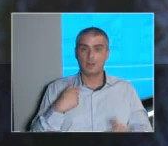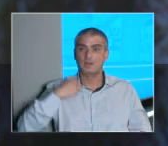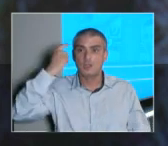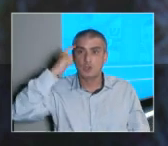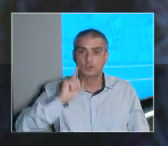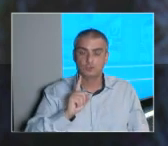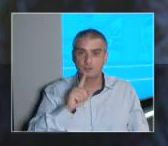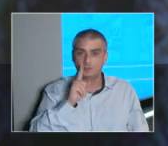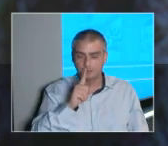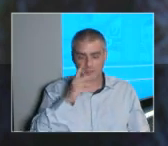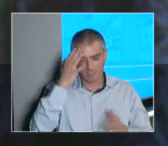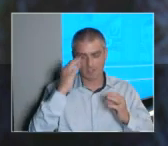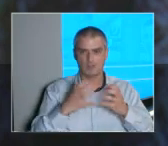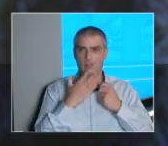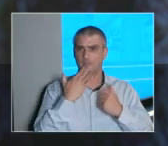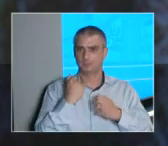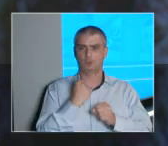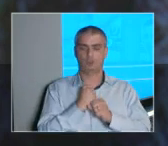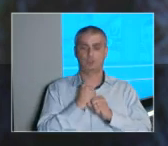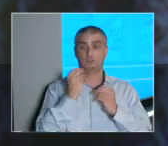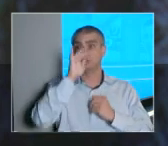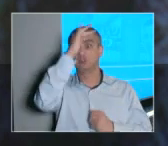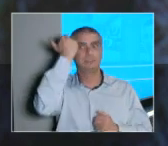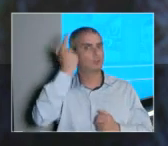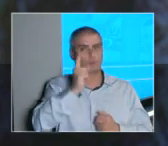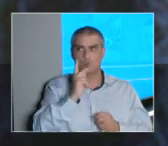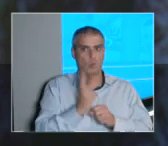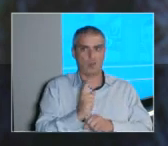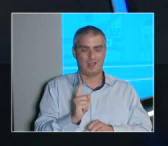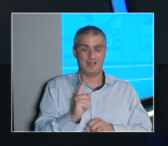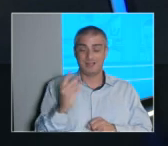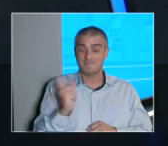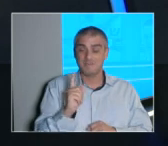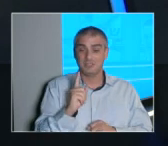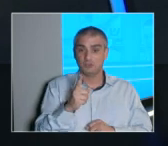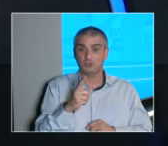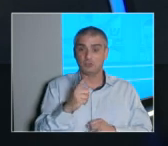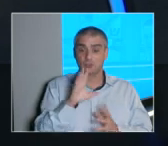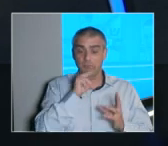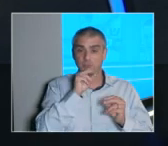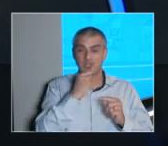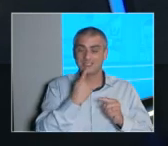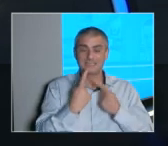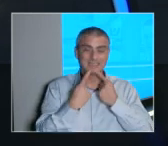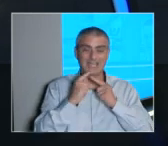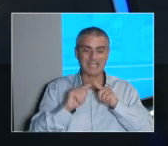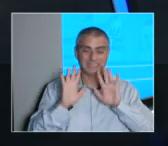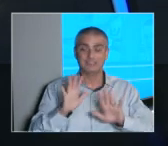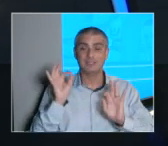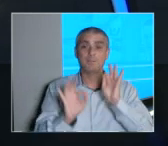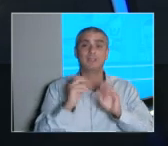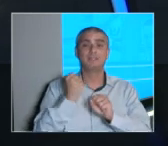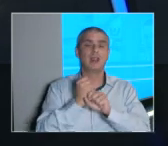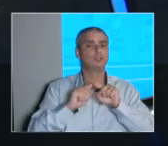חושב שזה לכבוד לעם ישראל, שעושה את הדבר הקיצוני הזה, הוא לא רגיל, שמי שמשוחח שיח גזעני ומסית